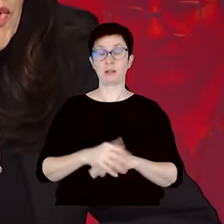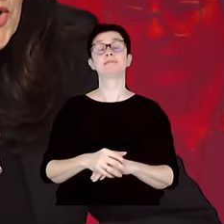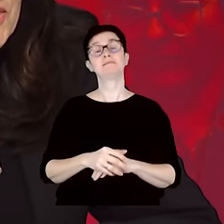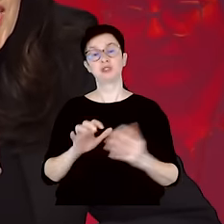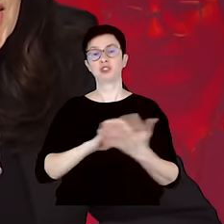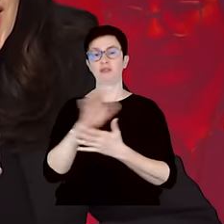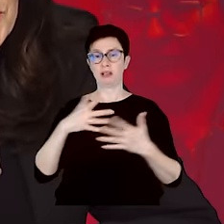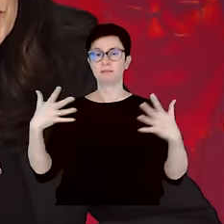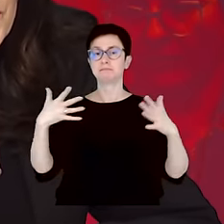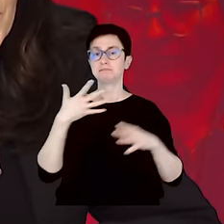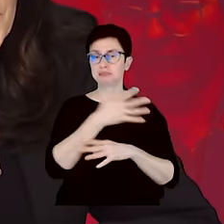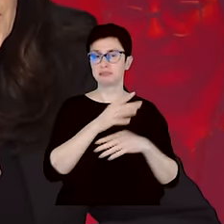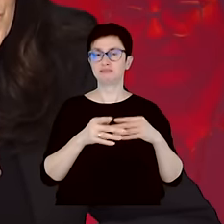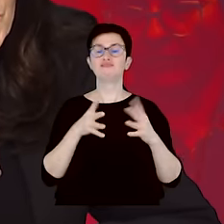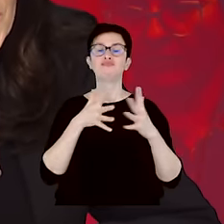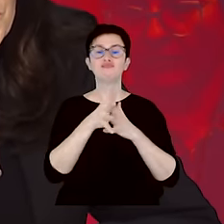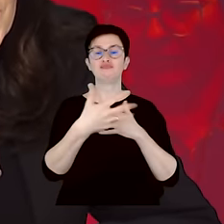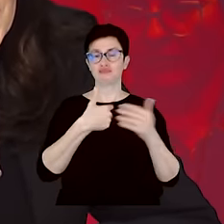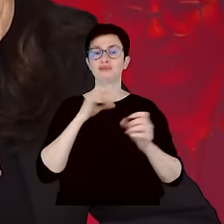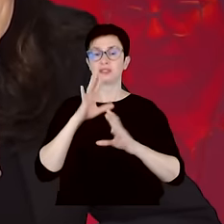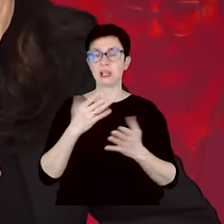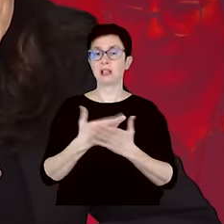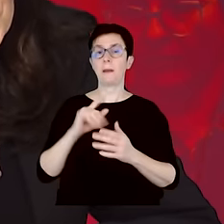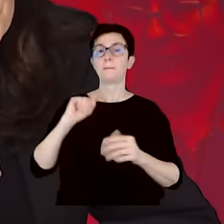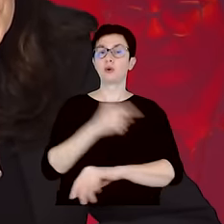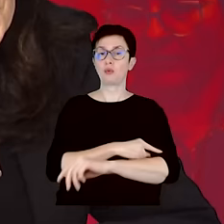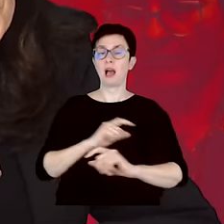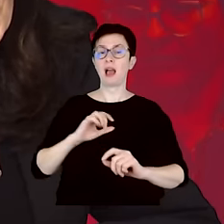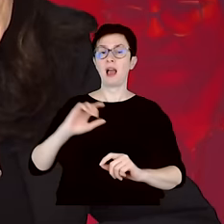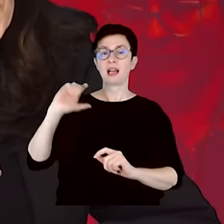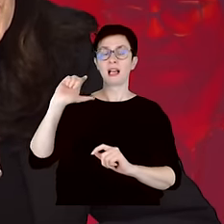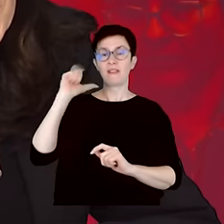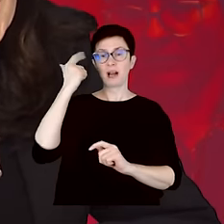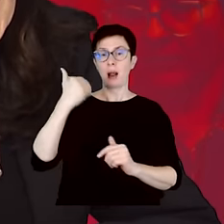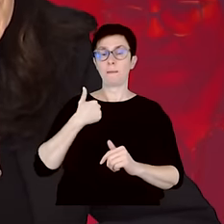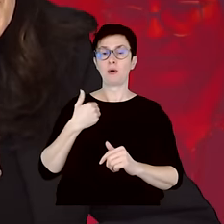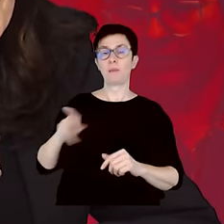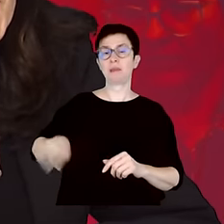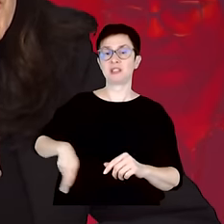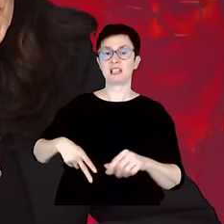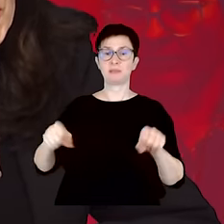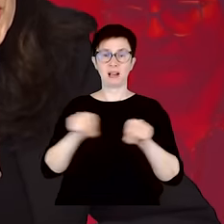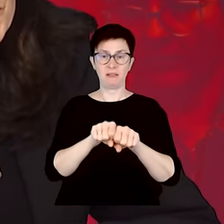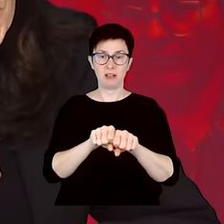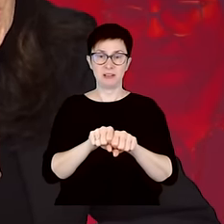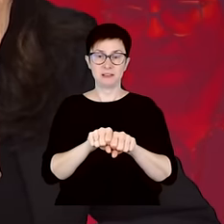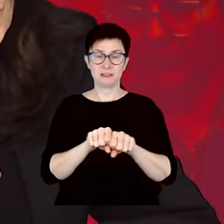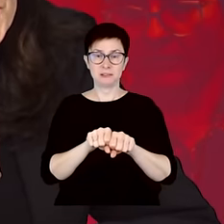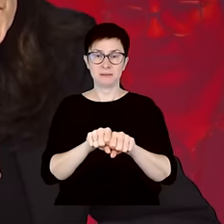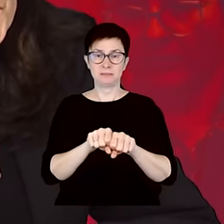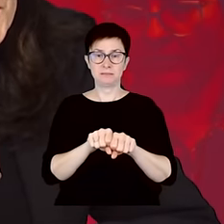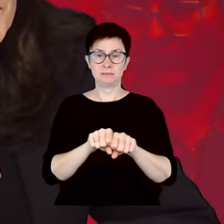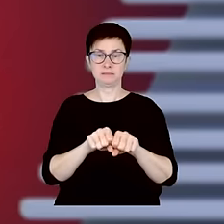że prokuratorem generalnym, przypominam Państwu, był także minister sprawiedliwości, więc światy prokuratury i ministerstwa sprawiedliwości się przenikały. Ale nie